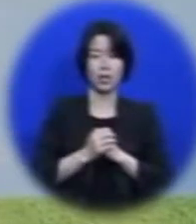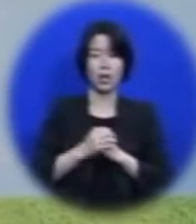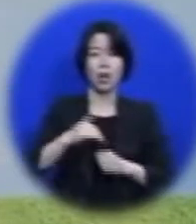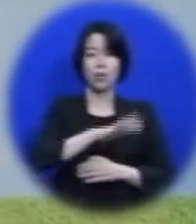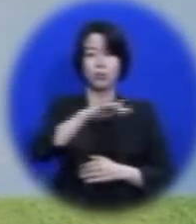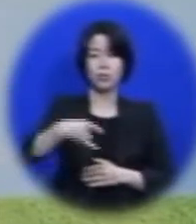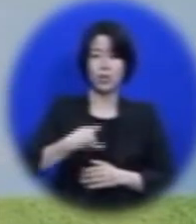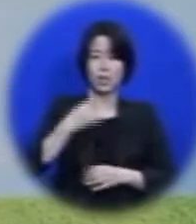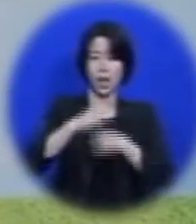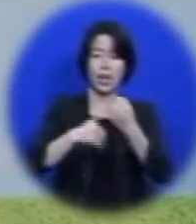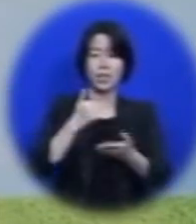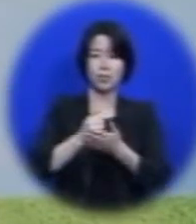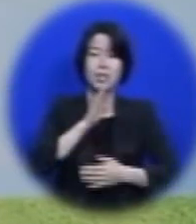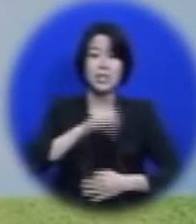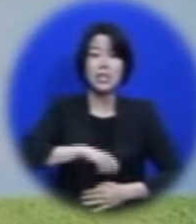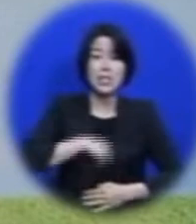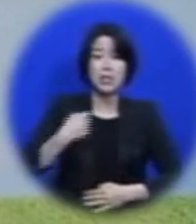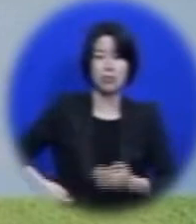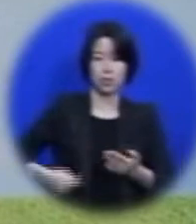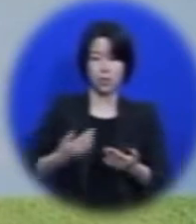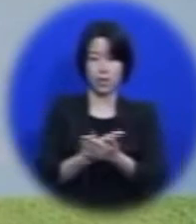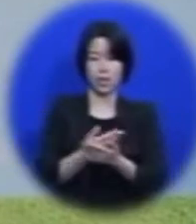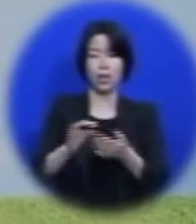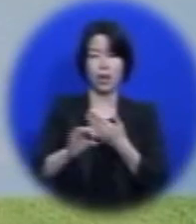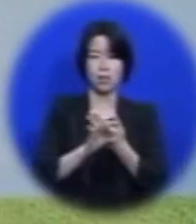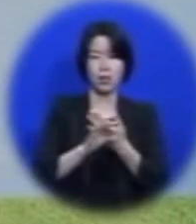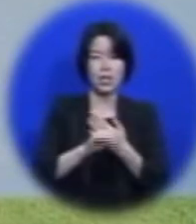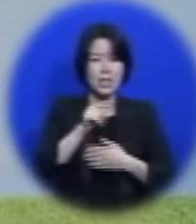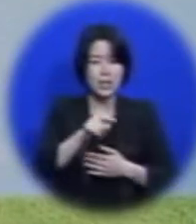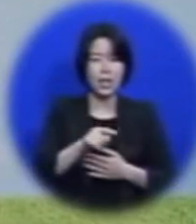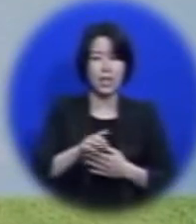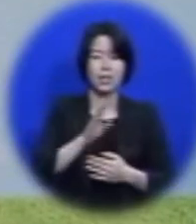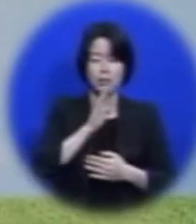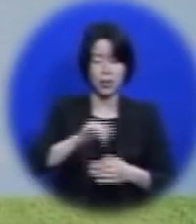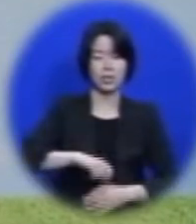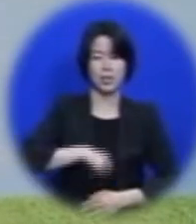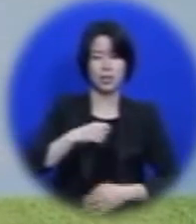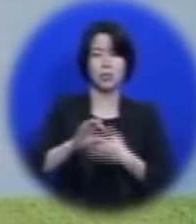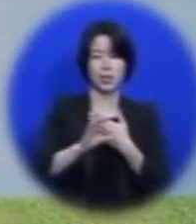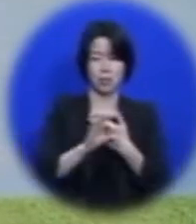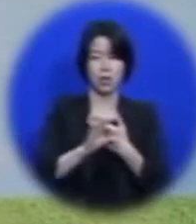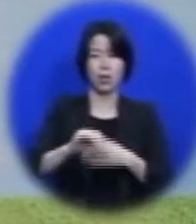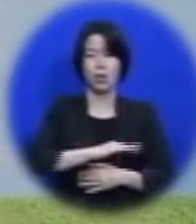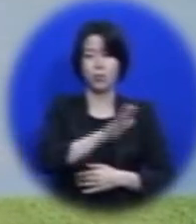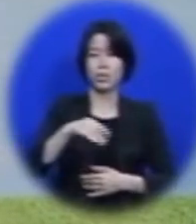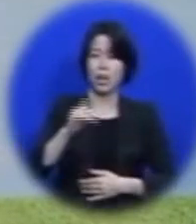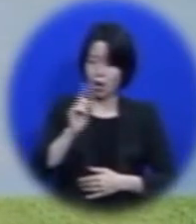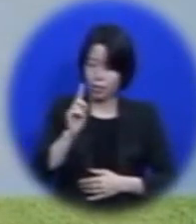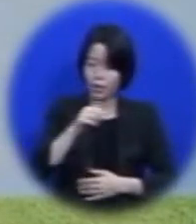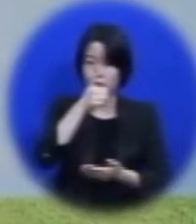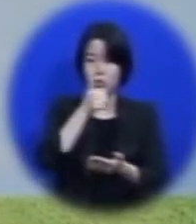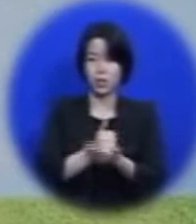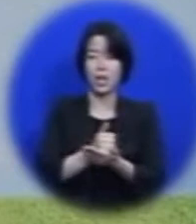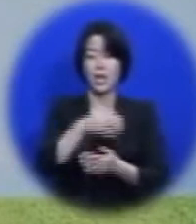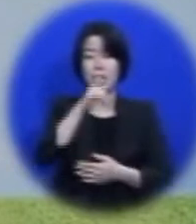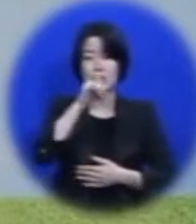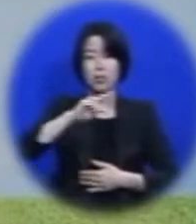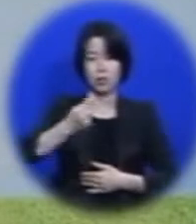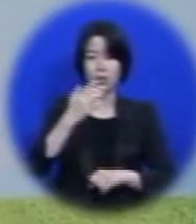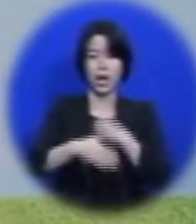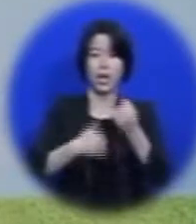하나님은 진심으로 회개하면, 정말 그게 진심이라면 우리가 어떤 죄를 지었다 할지라도